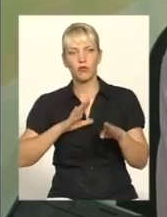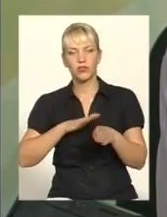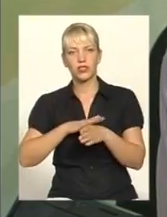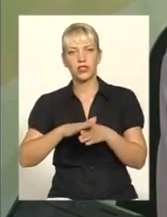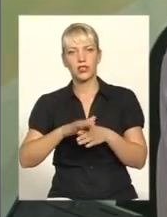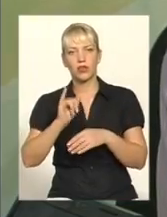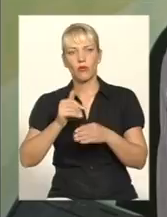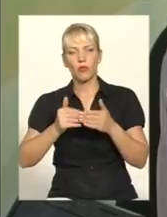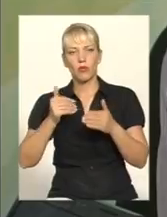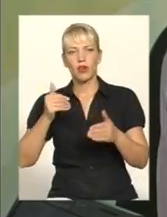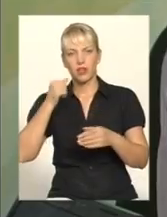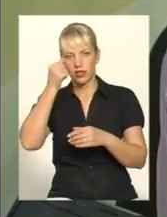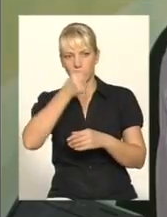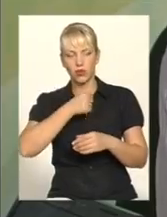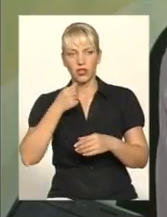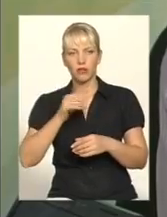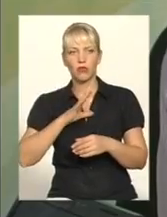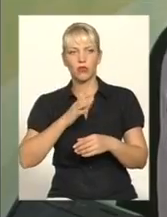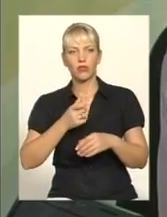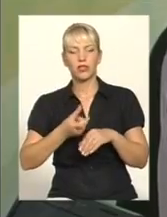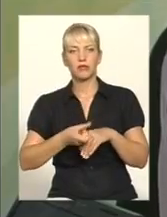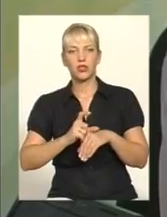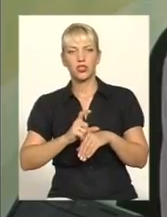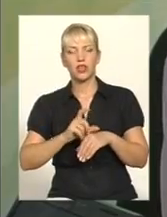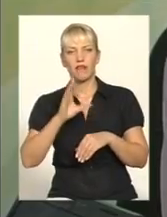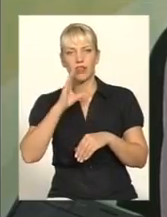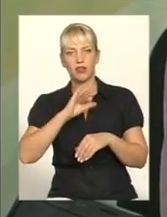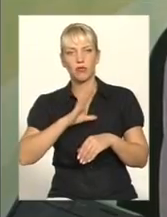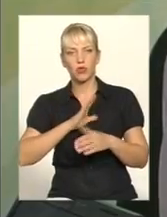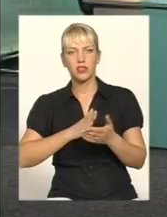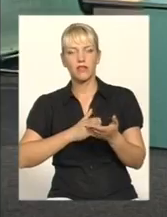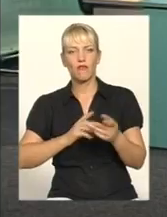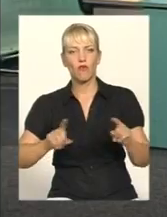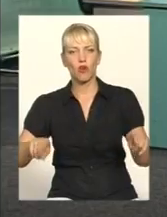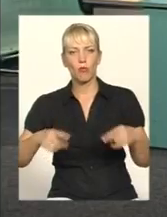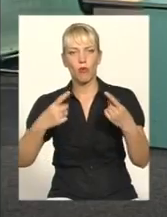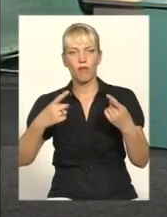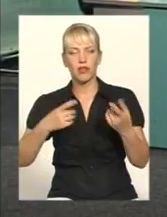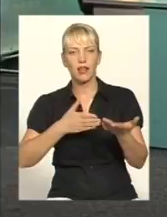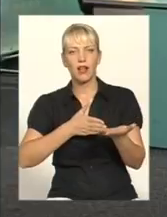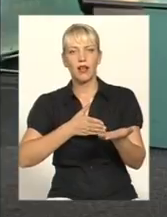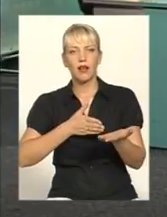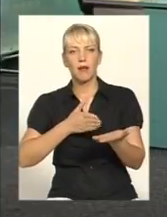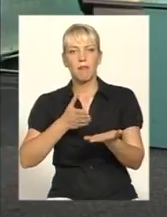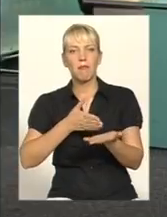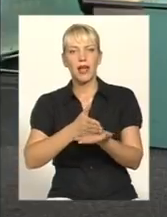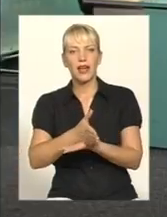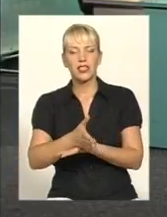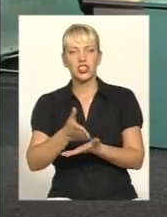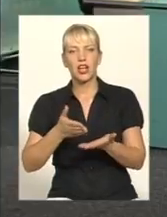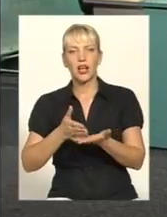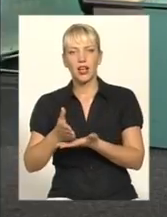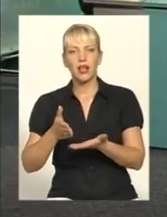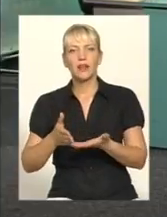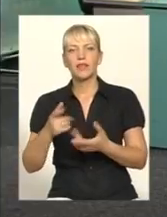у попередні роки значно, скажімо, ефективніше, сформована мережа, і на сьогодні фактично Донецький район один